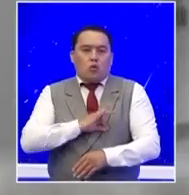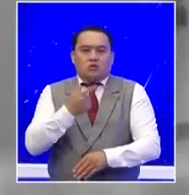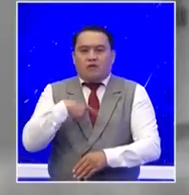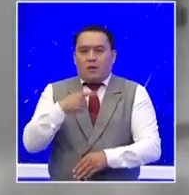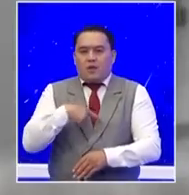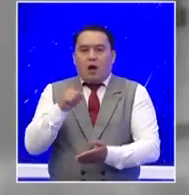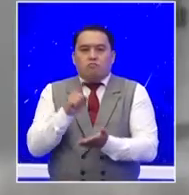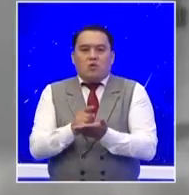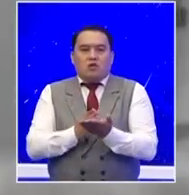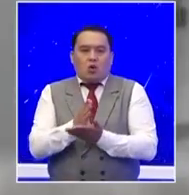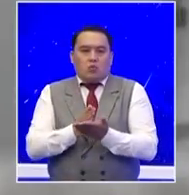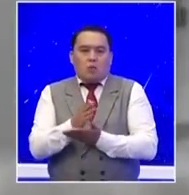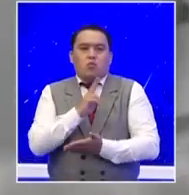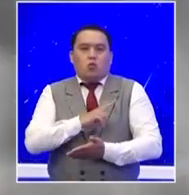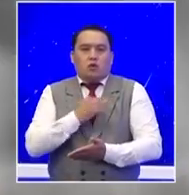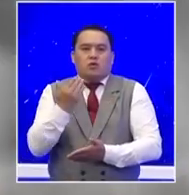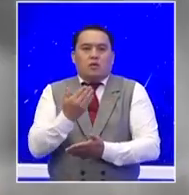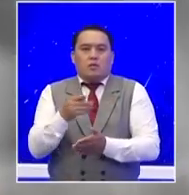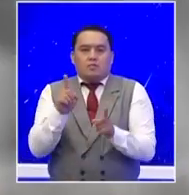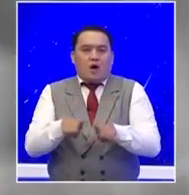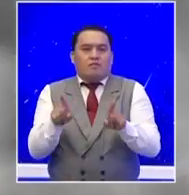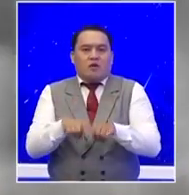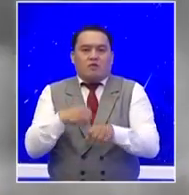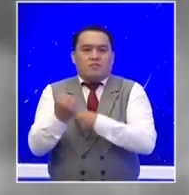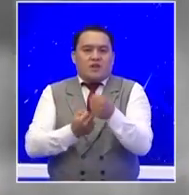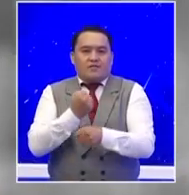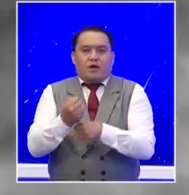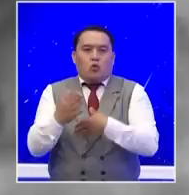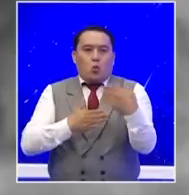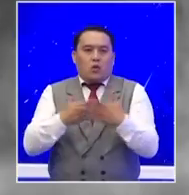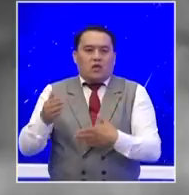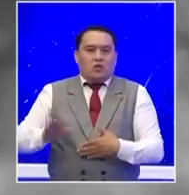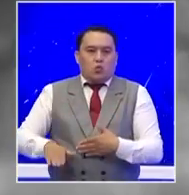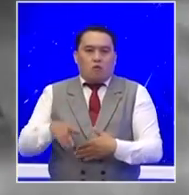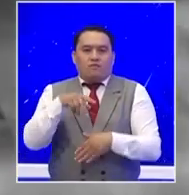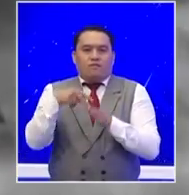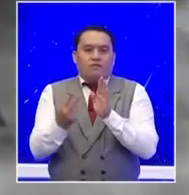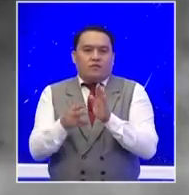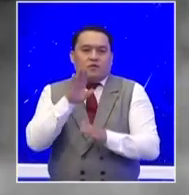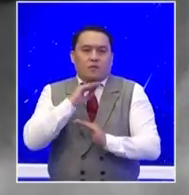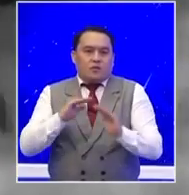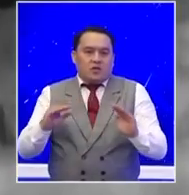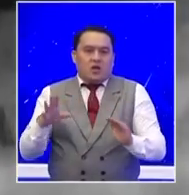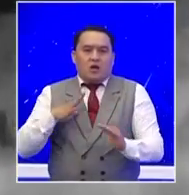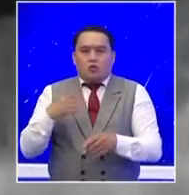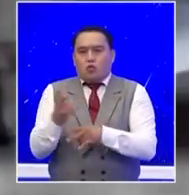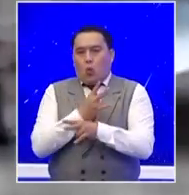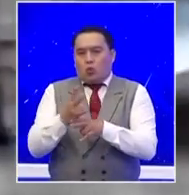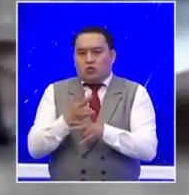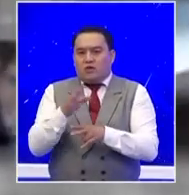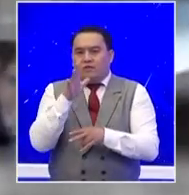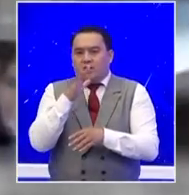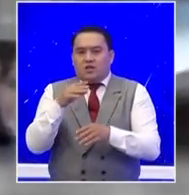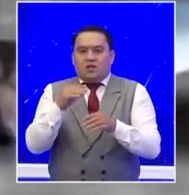своими должностными полномочиями, неоднократно привязывали веревкой руки и ноги несовершеннолетних пациентов к кровати ночью и во